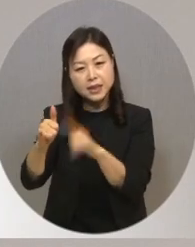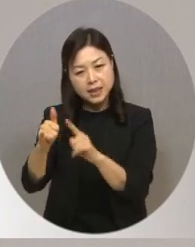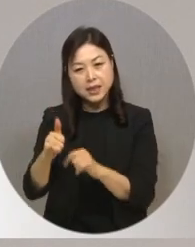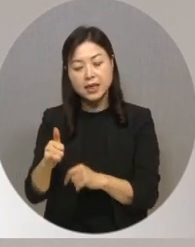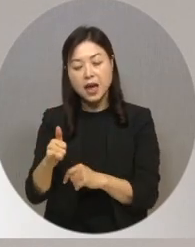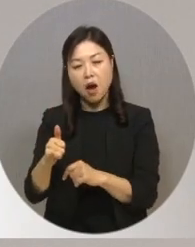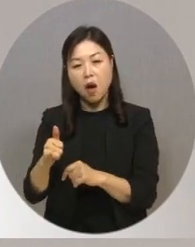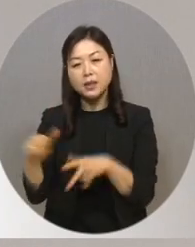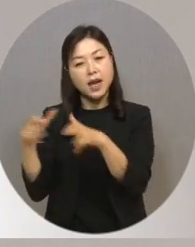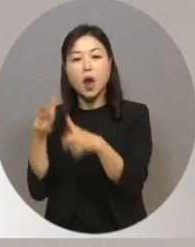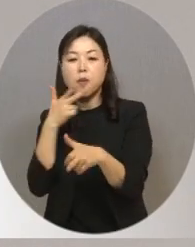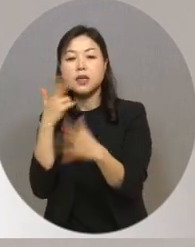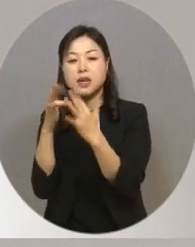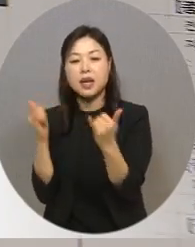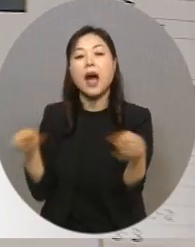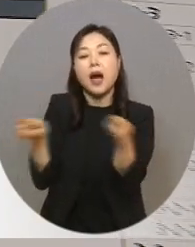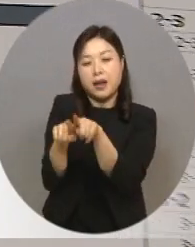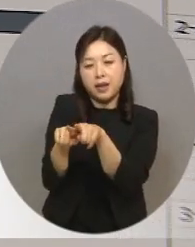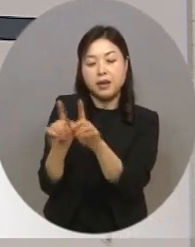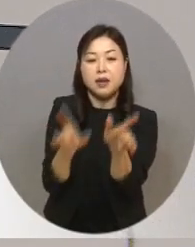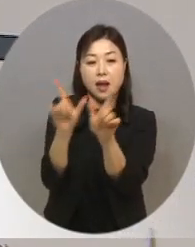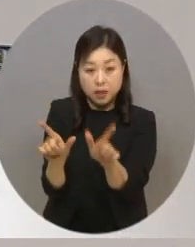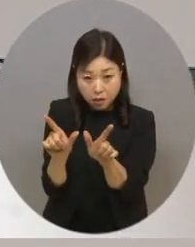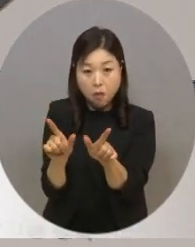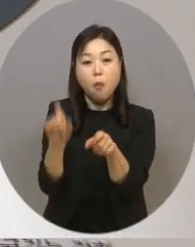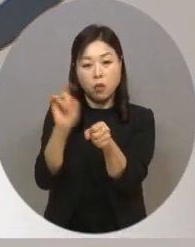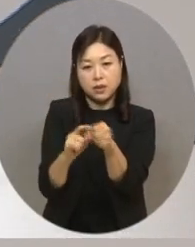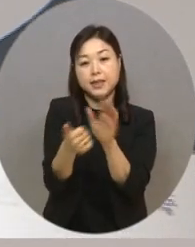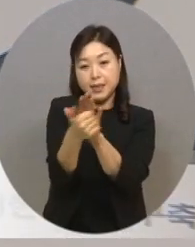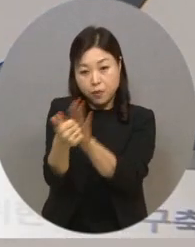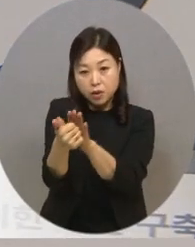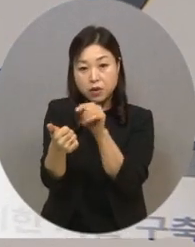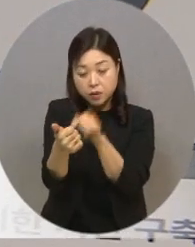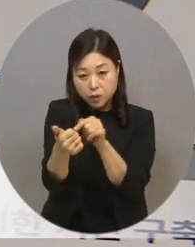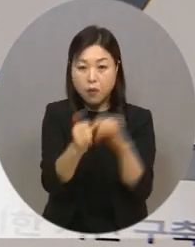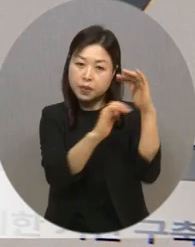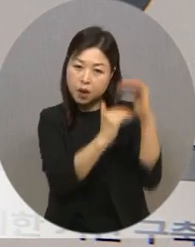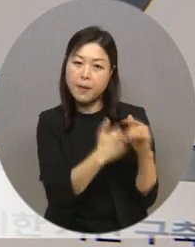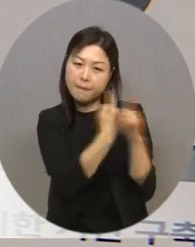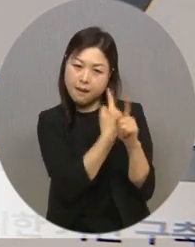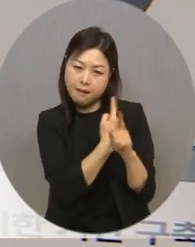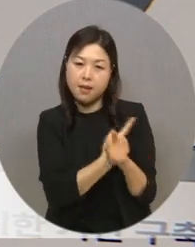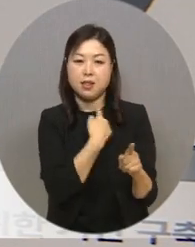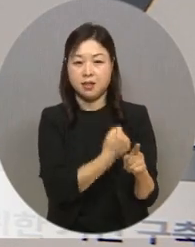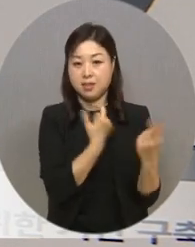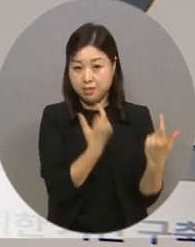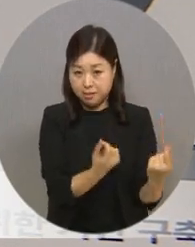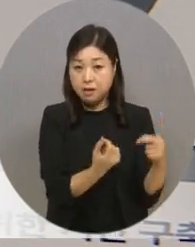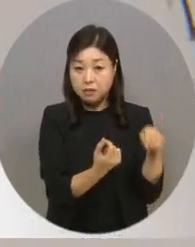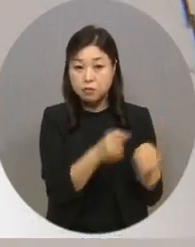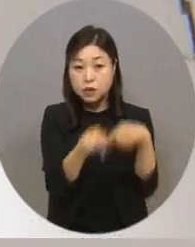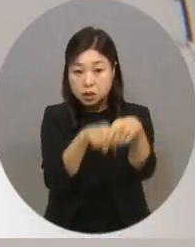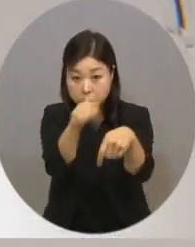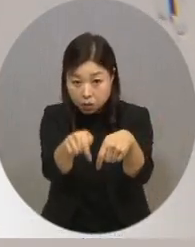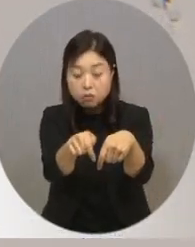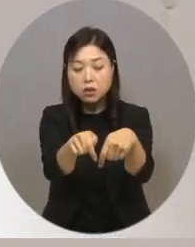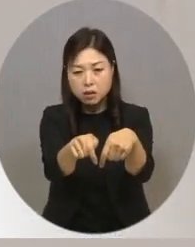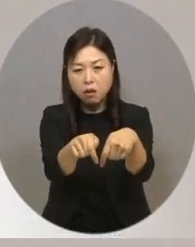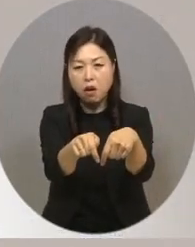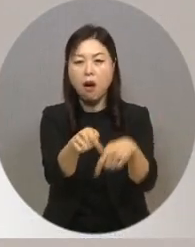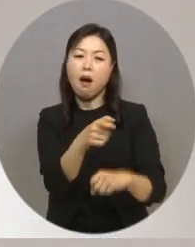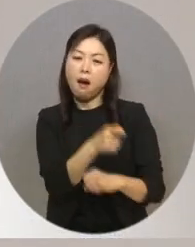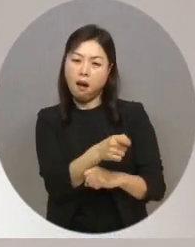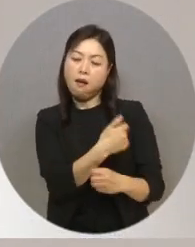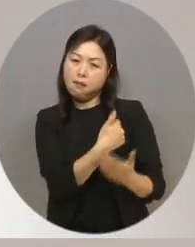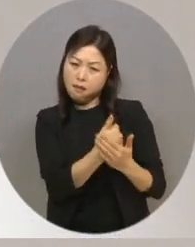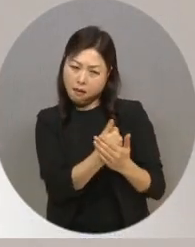위한 지원, 이러한 기능으로 전면 개정되었는데 이걸 실천하기 위해서는 행정적